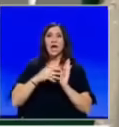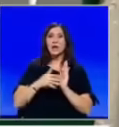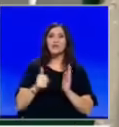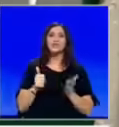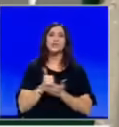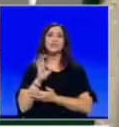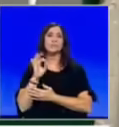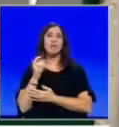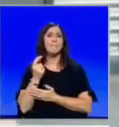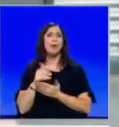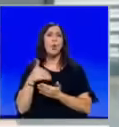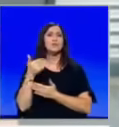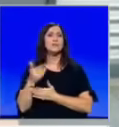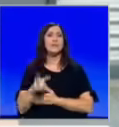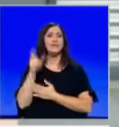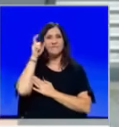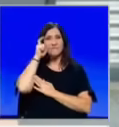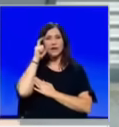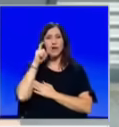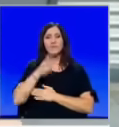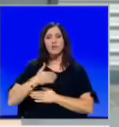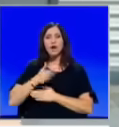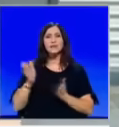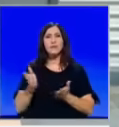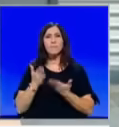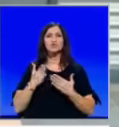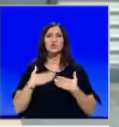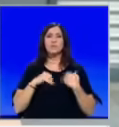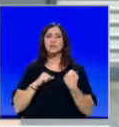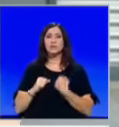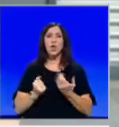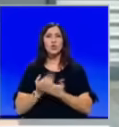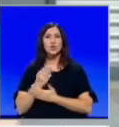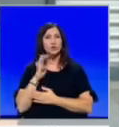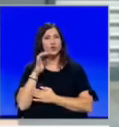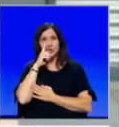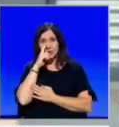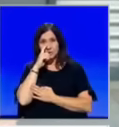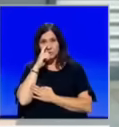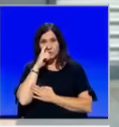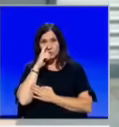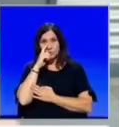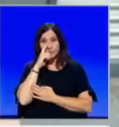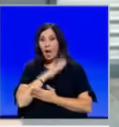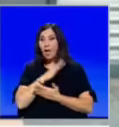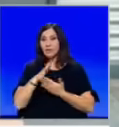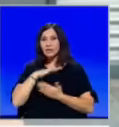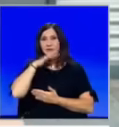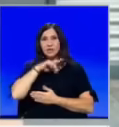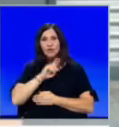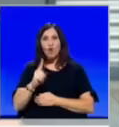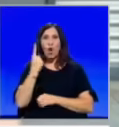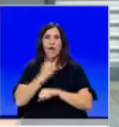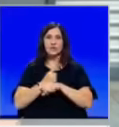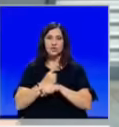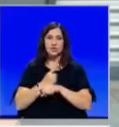16:50. Малко след Варна влакът започва да има закъснение от начало 40 минути, като накрая стигнаха до 1